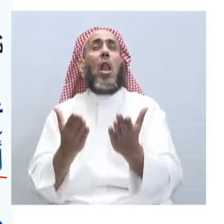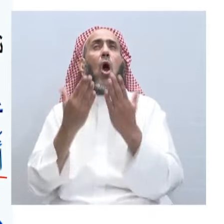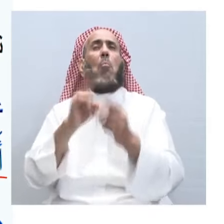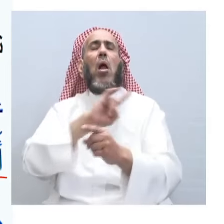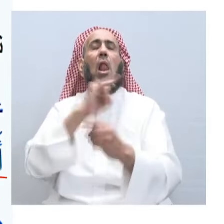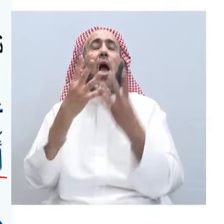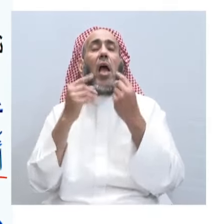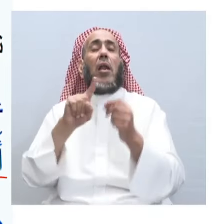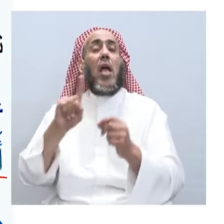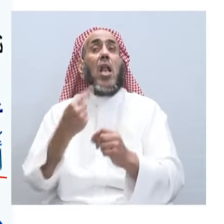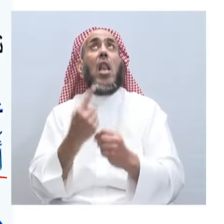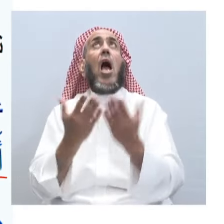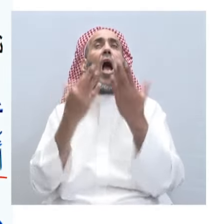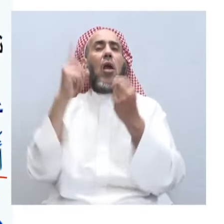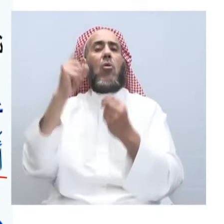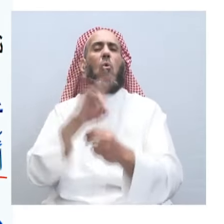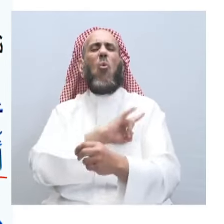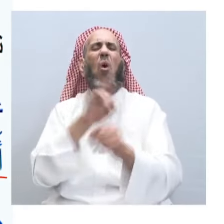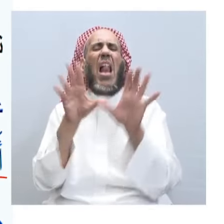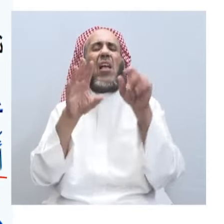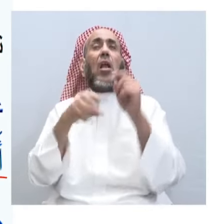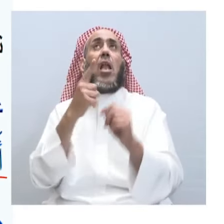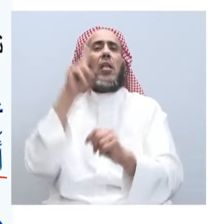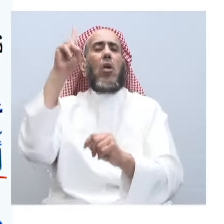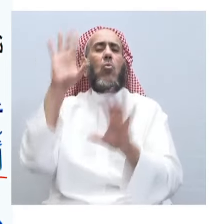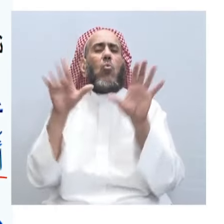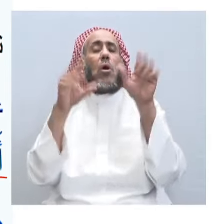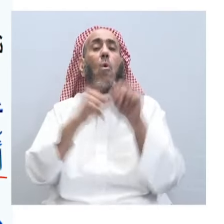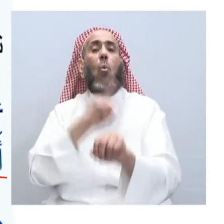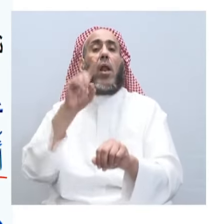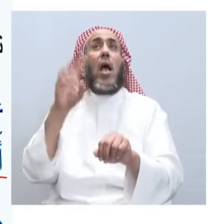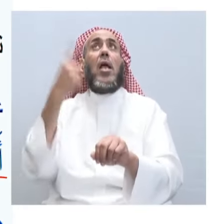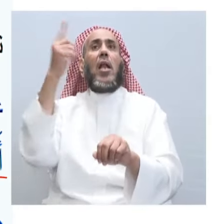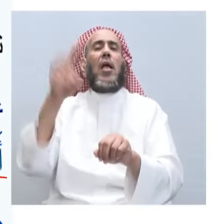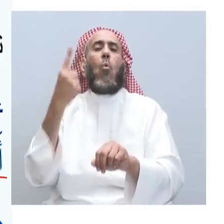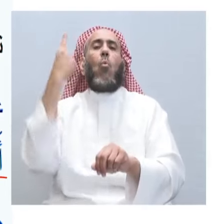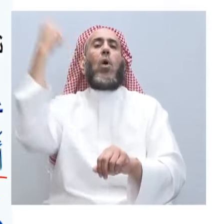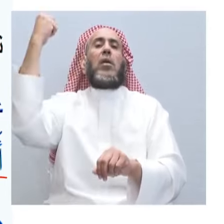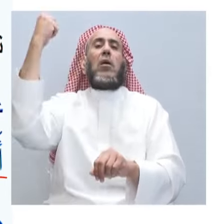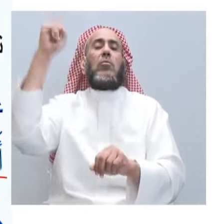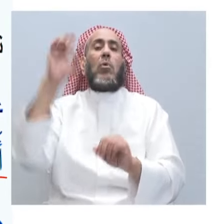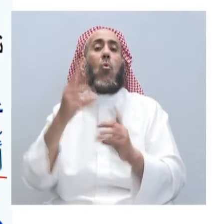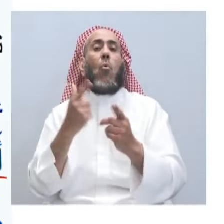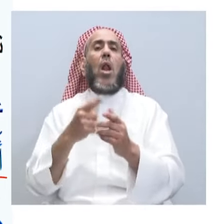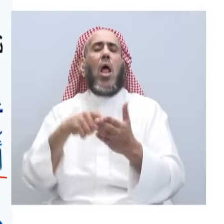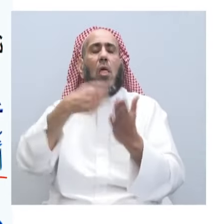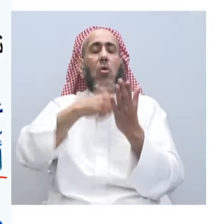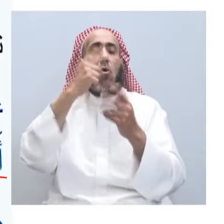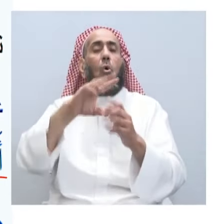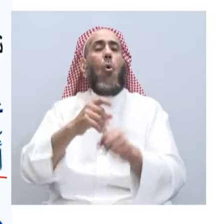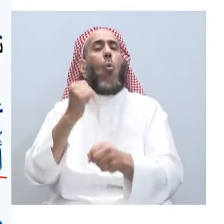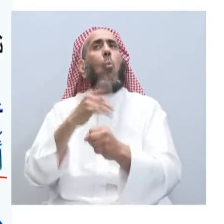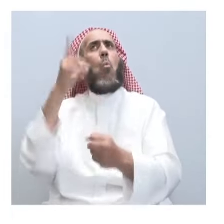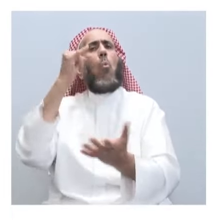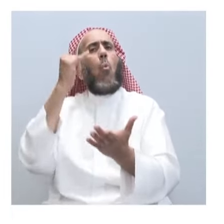خير الا خيرك ولا طير الا طيرك ولا اله غيرك وحده هو الذي يتصرف في الكون